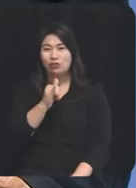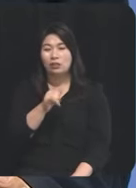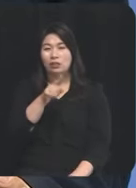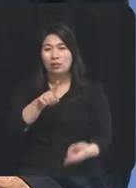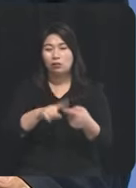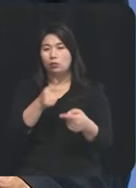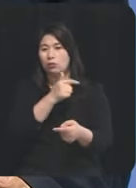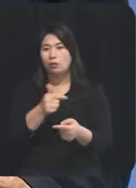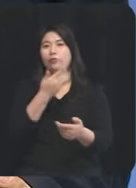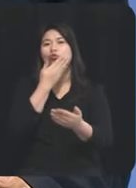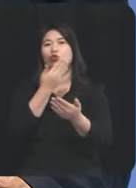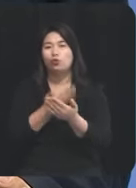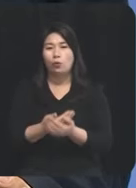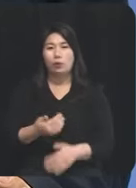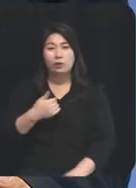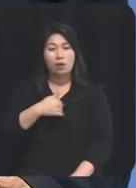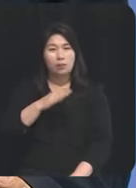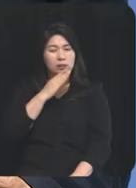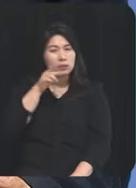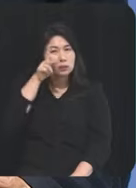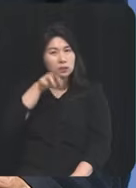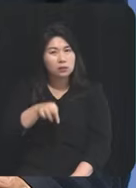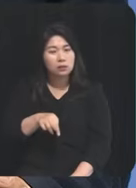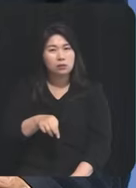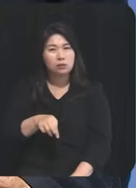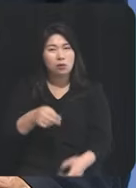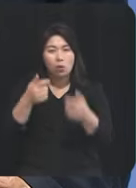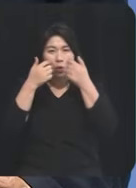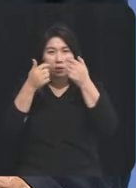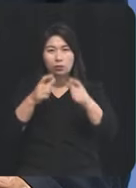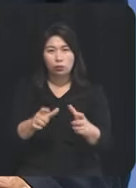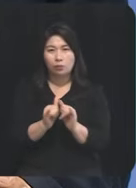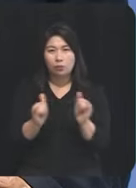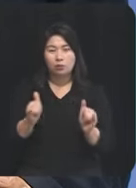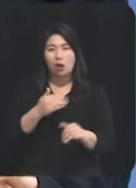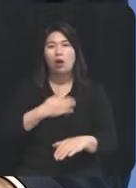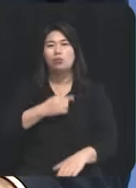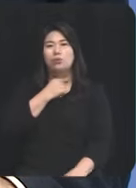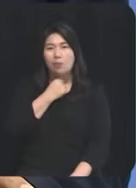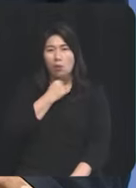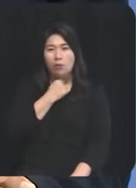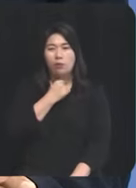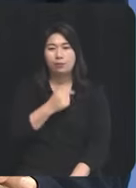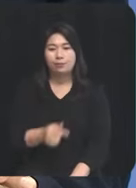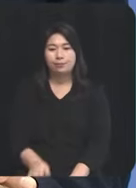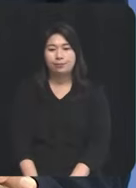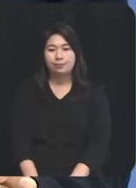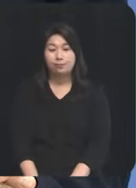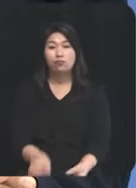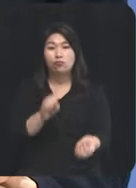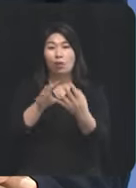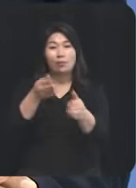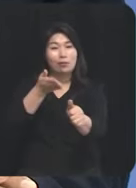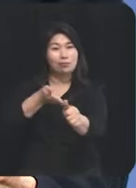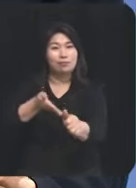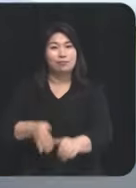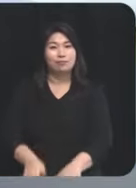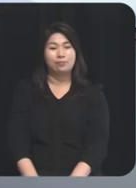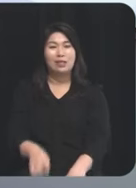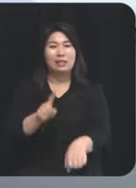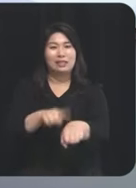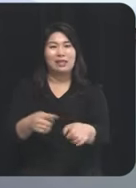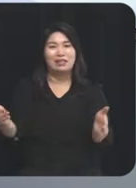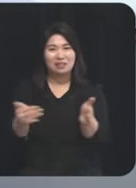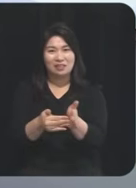대단히 중요합니다. 본인이 맞는지 아닌지 확실히 도민들께서 원하십니다. 답변해 주십시오. 네. 시간 다